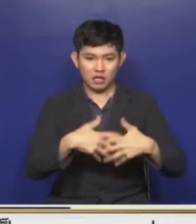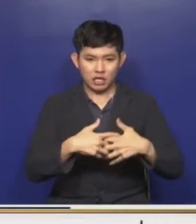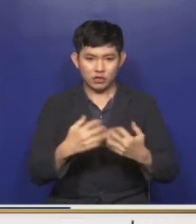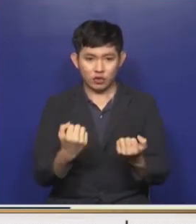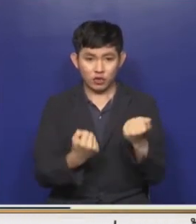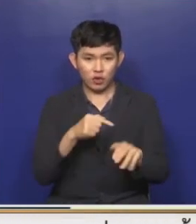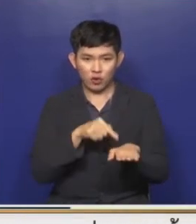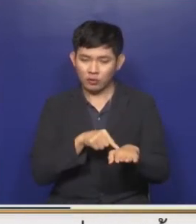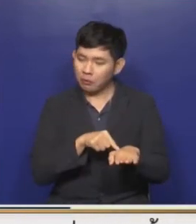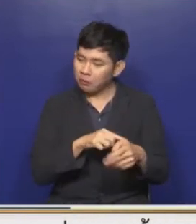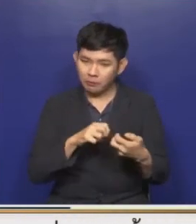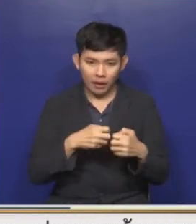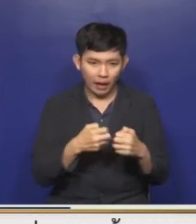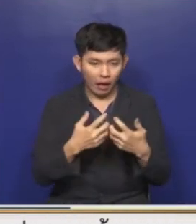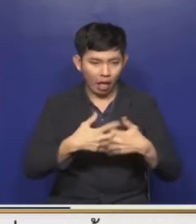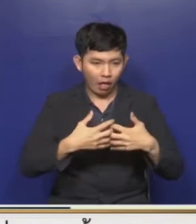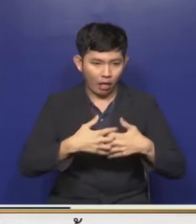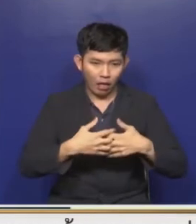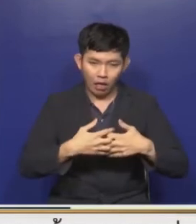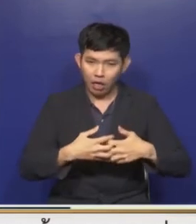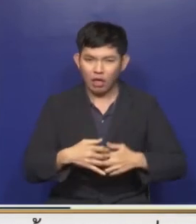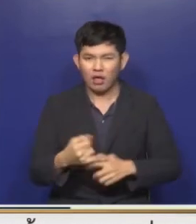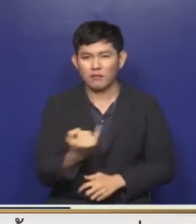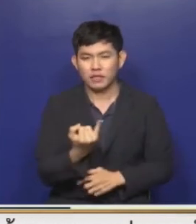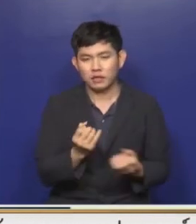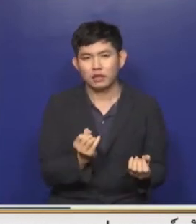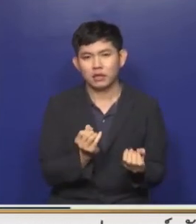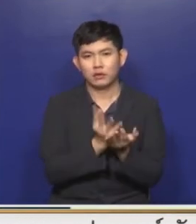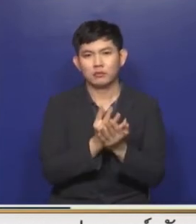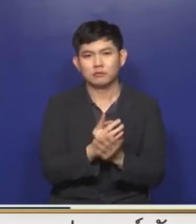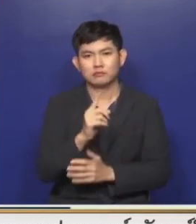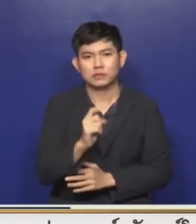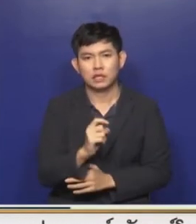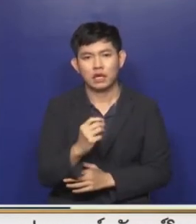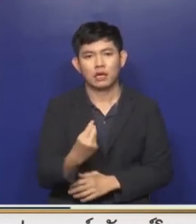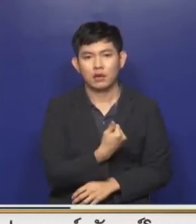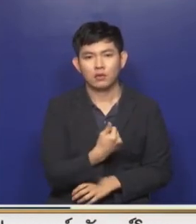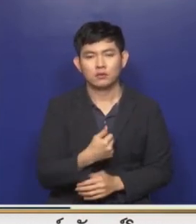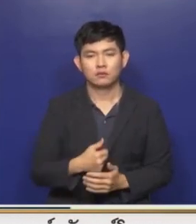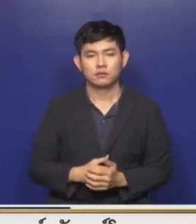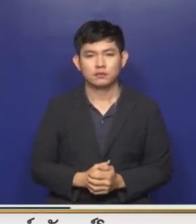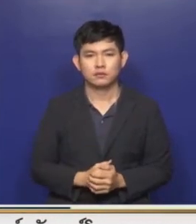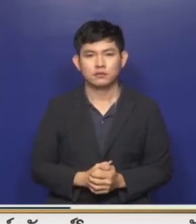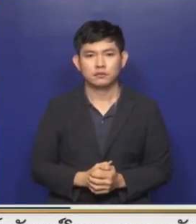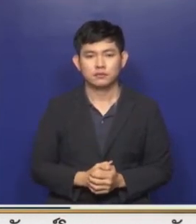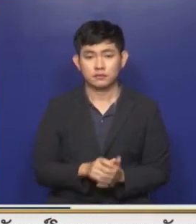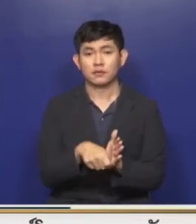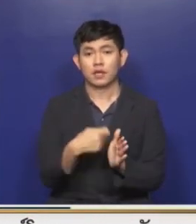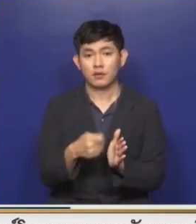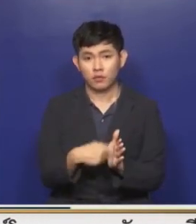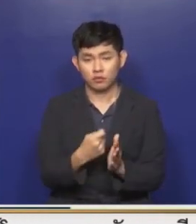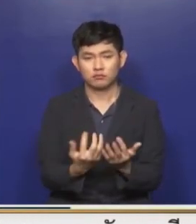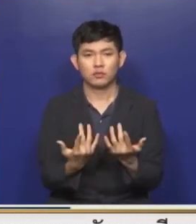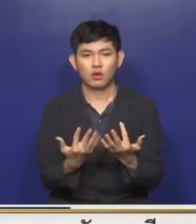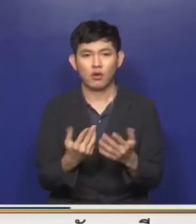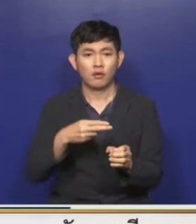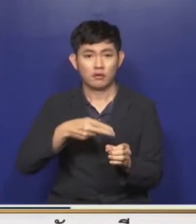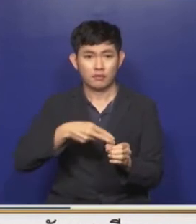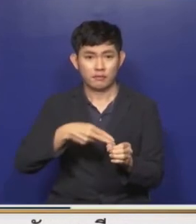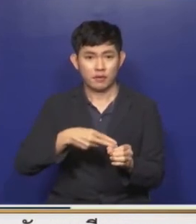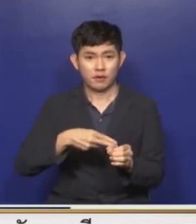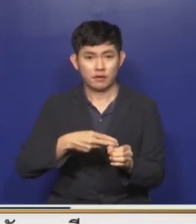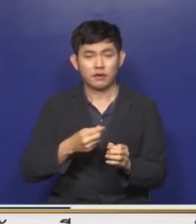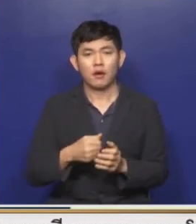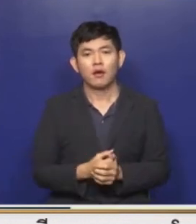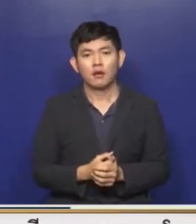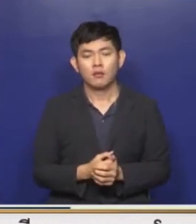ส่งผลกระทบให้มการสึกหรอของเคื่องยนต์แล้วก็จะทำใหเคื่ยตนั้ชำรดเสริมโซมก่อนเวลาอนควรดันั้นกตองรอน้มนเพรว